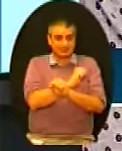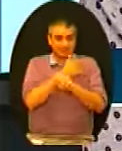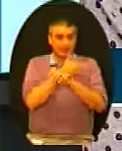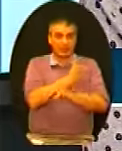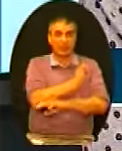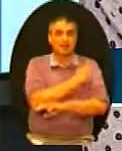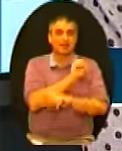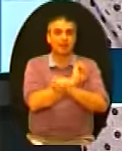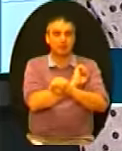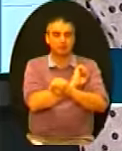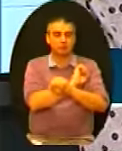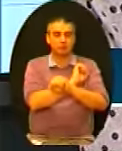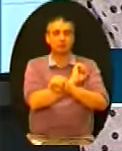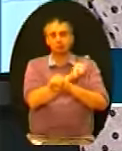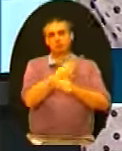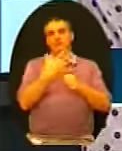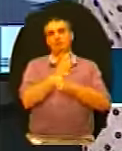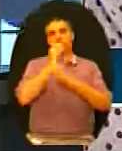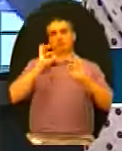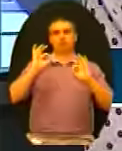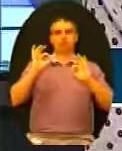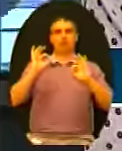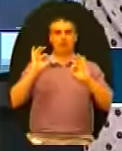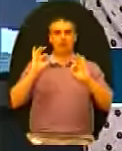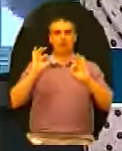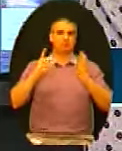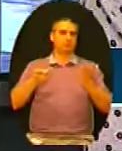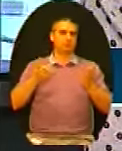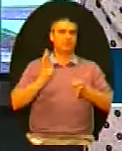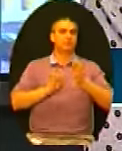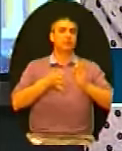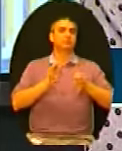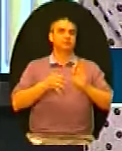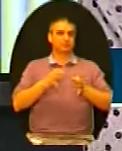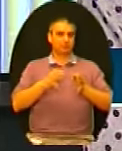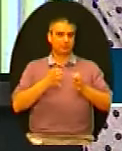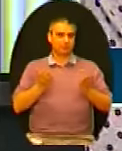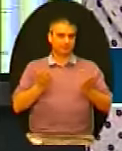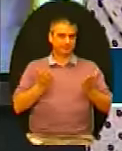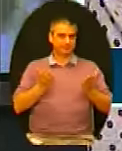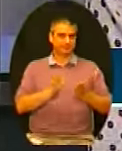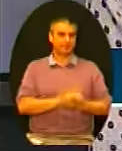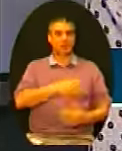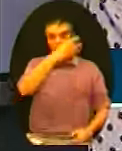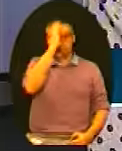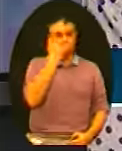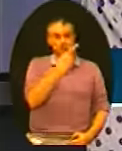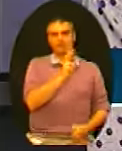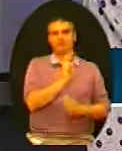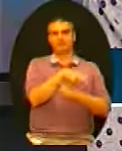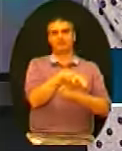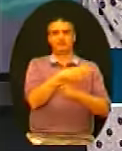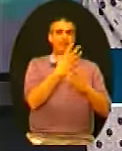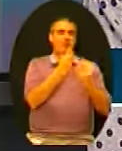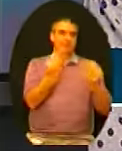שנכנס לכלא, זה ניצחון של המערכת המשפטית, ובעצם אולמרט עכשיו מצטרף